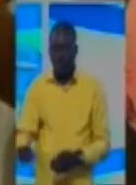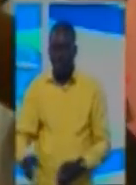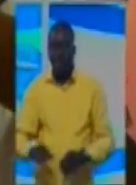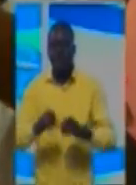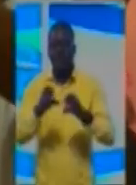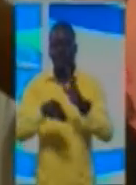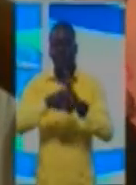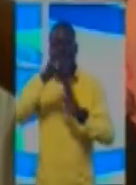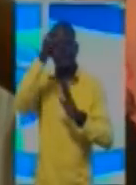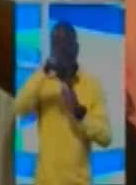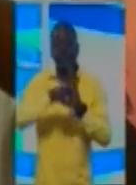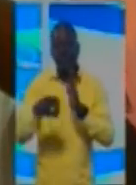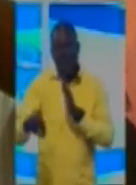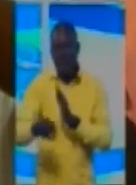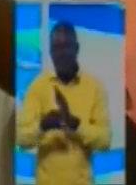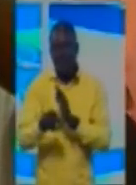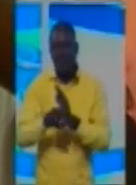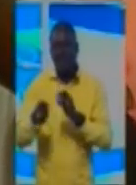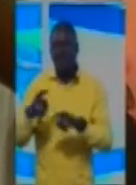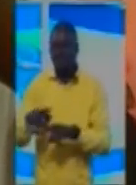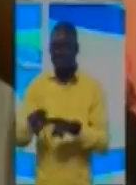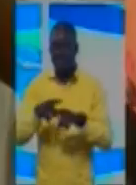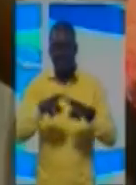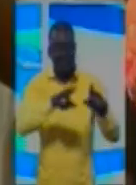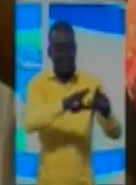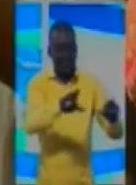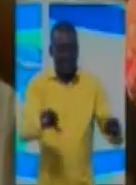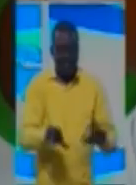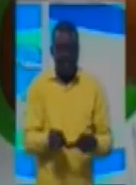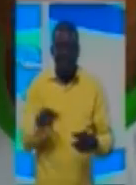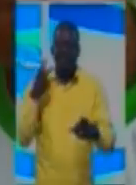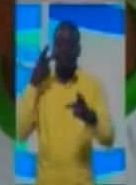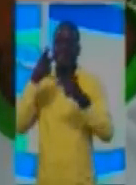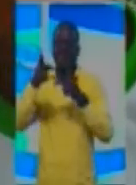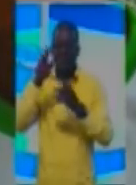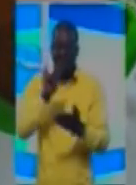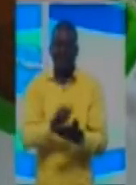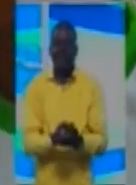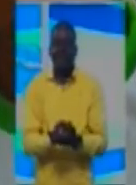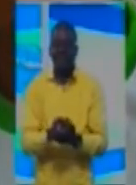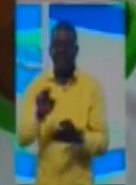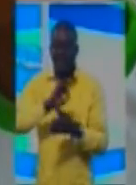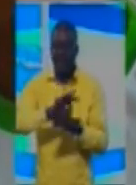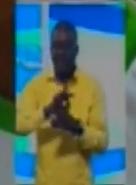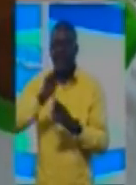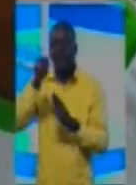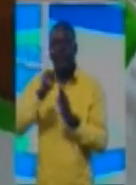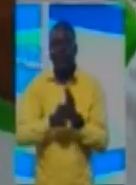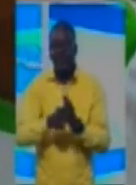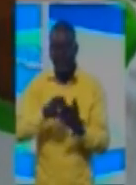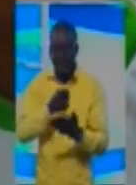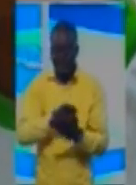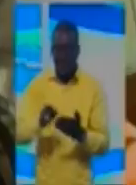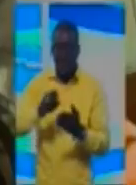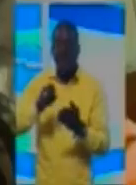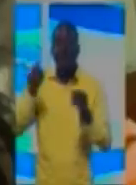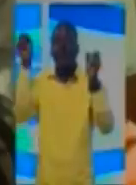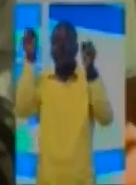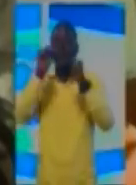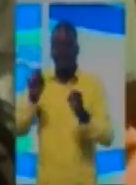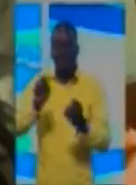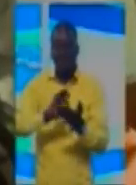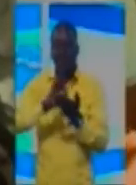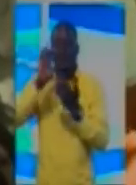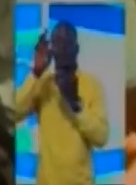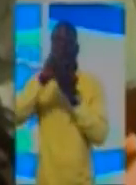au développement économique des différentes localités. C'est un peu ça que nous visons. Cette formation s'inscrit dans le cadre du projet de promotion du